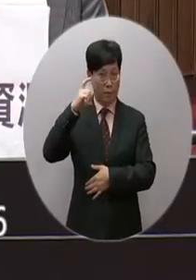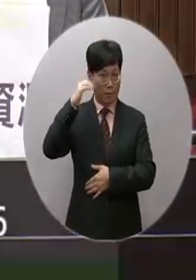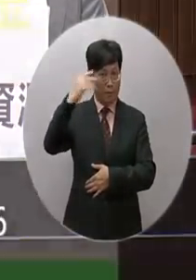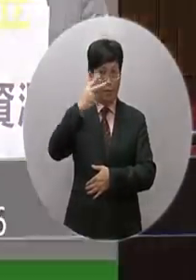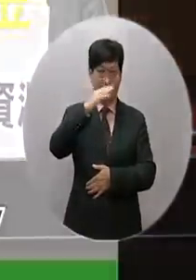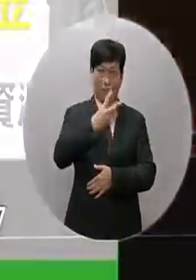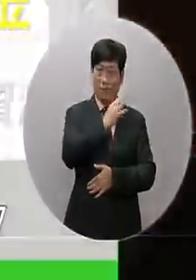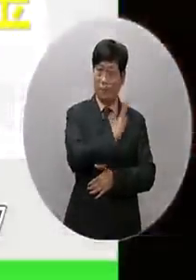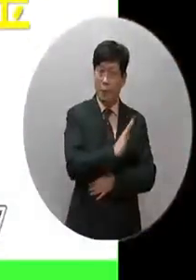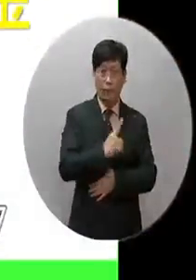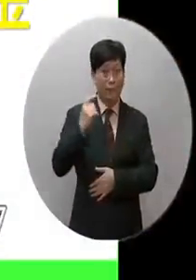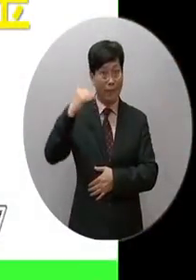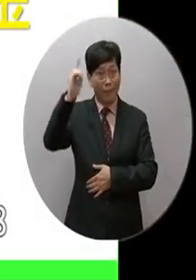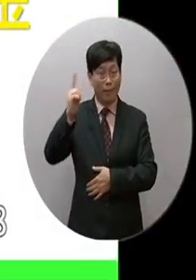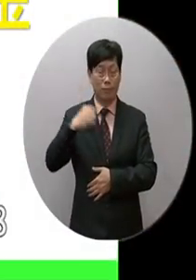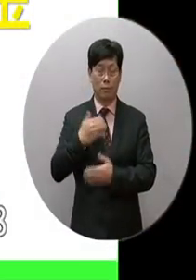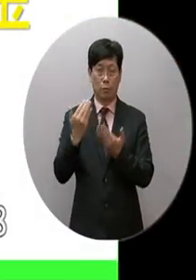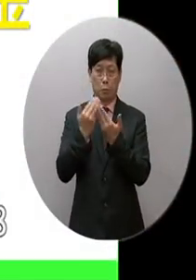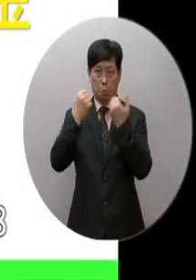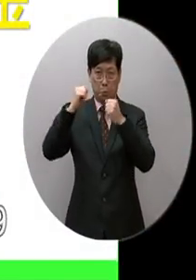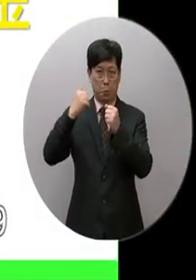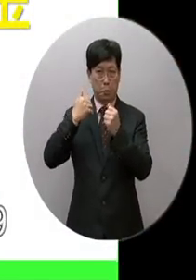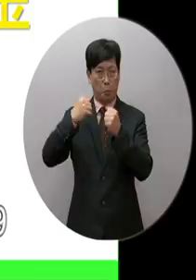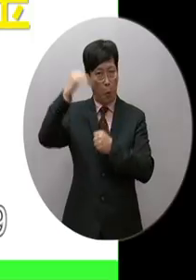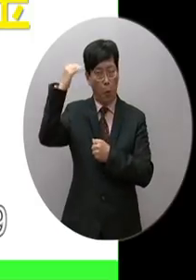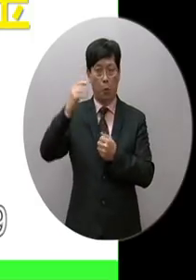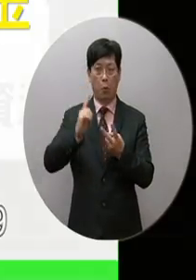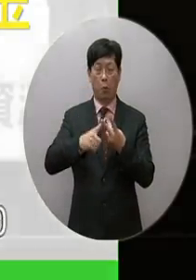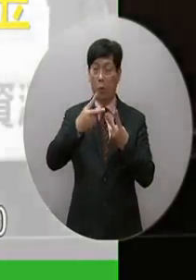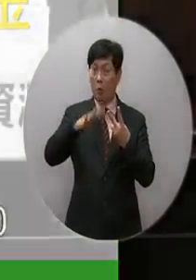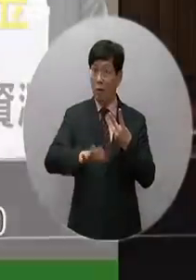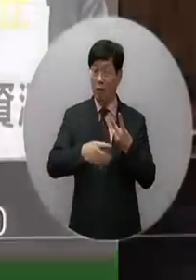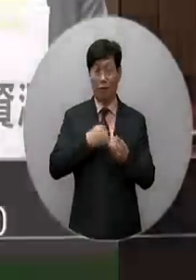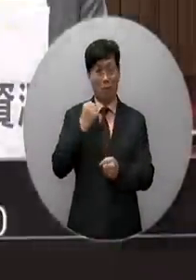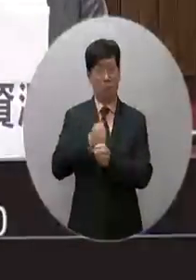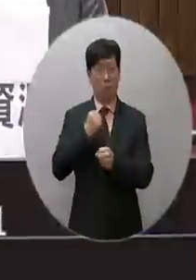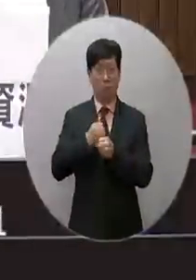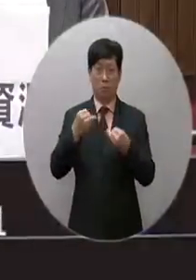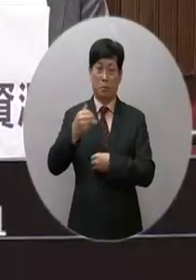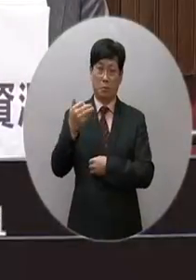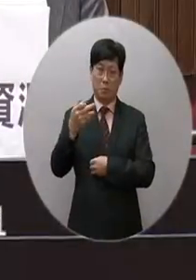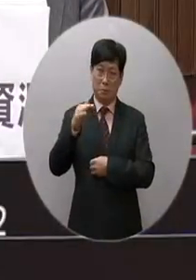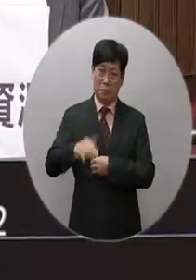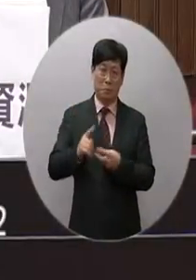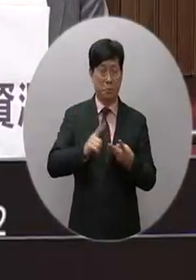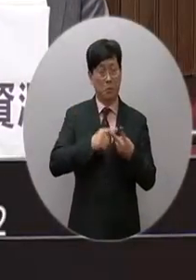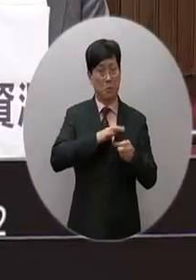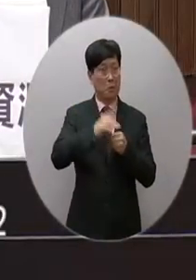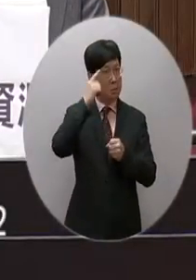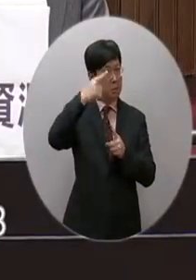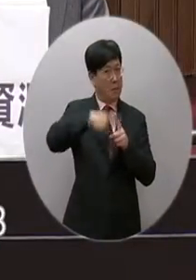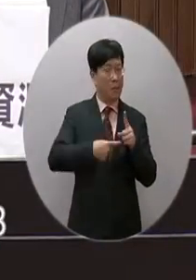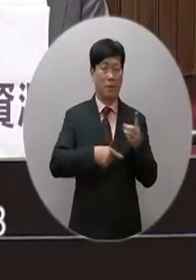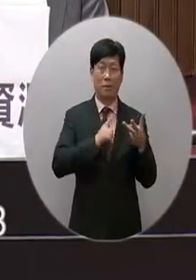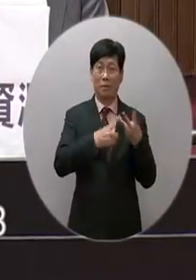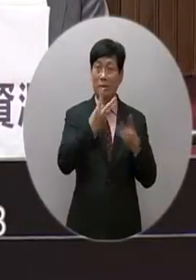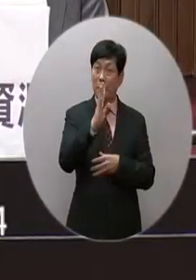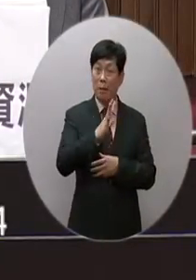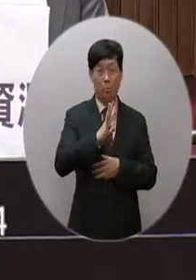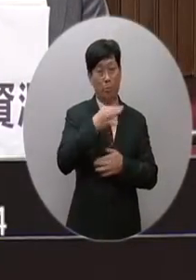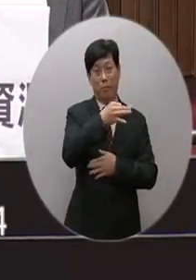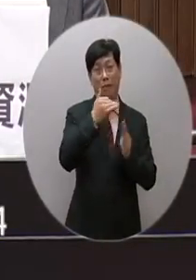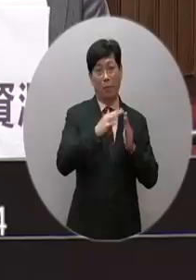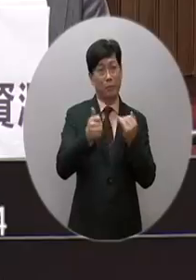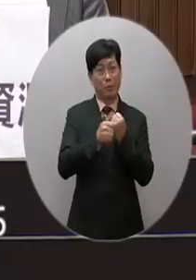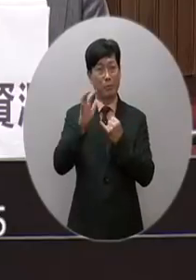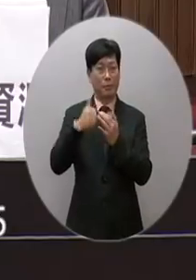步。好，一高就是高学历，二低就是工作成就低，薪资满意度低，三步就是不买房、